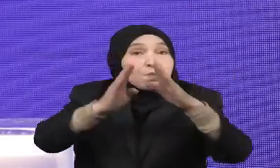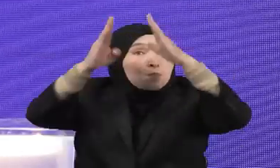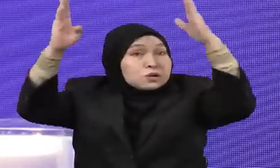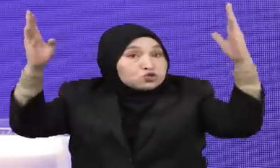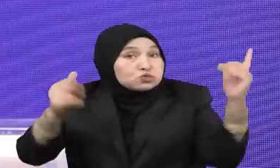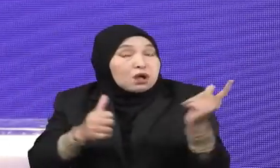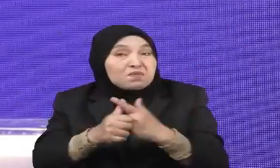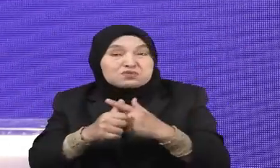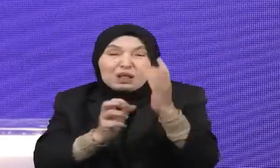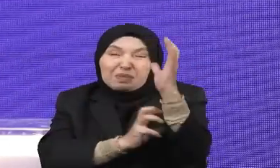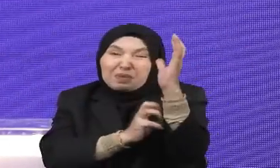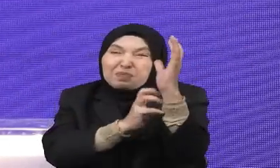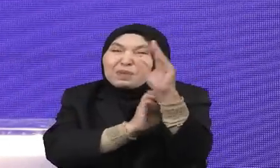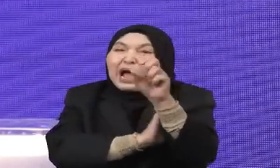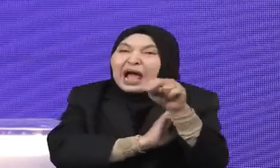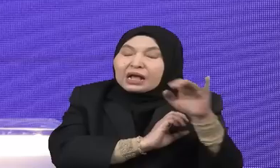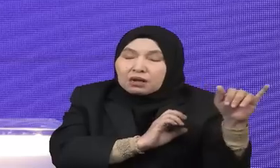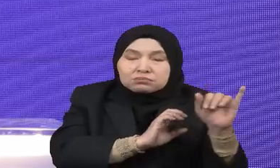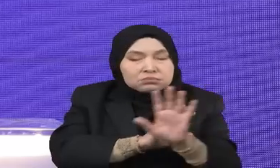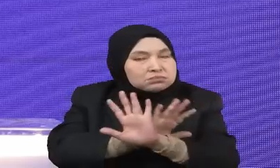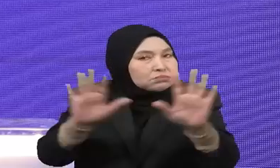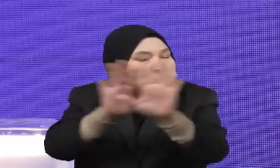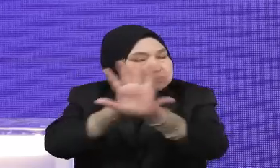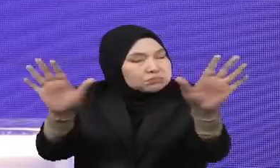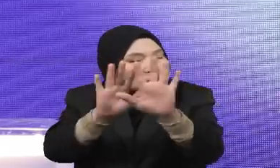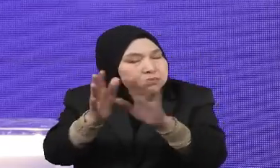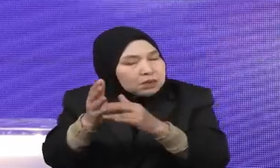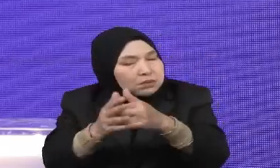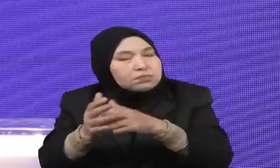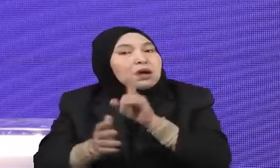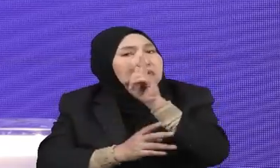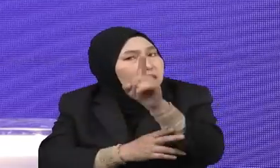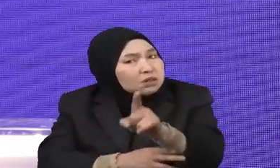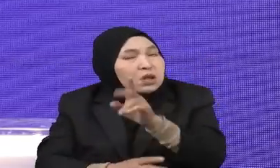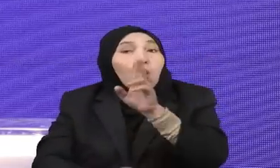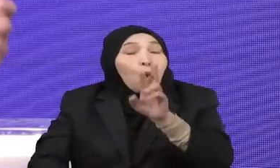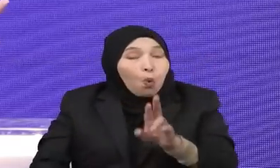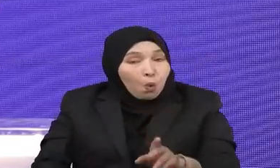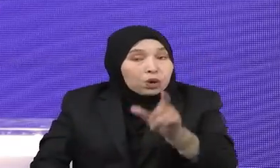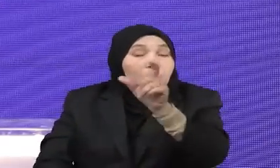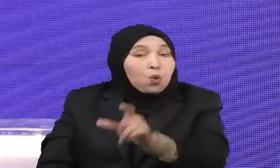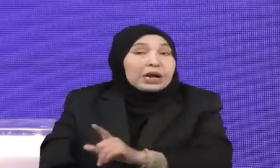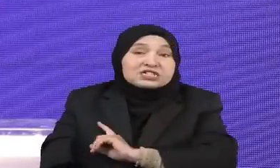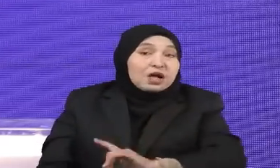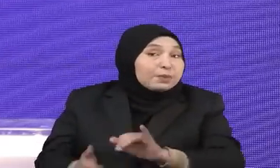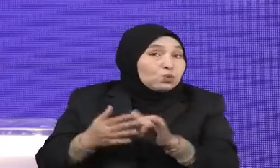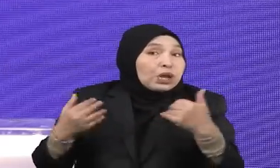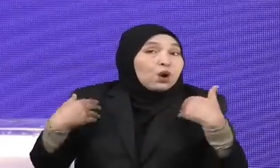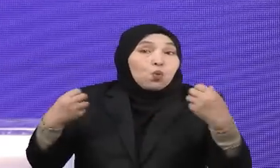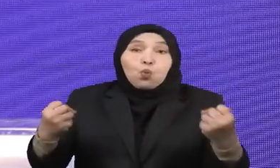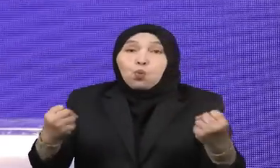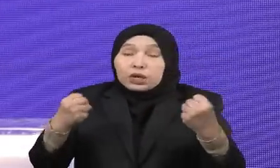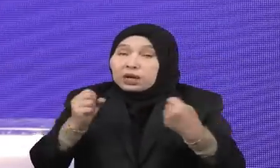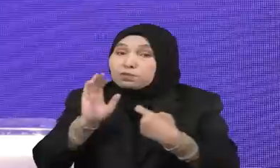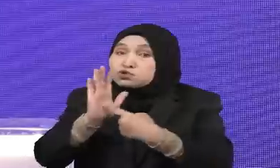Allah menyatakan kamu melemah sebenarnya reality umat Islam ini adalah kuat Nah itu dalam perkataan itu